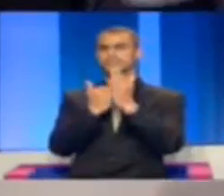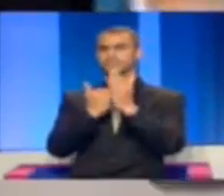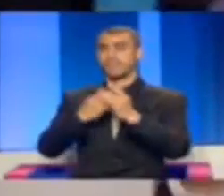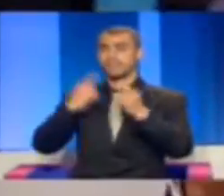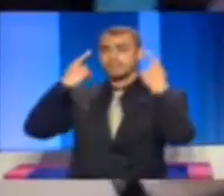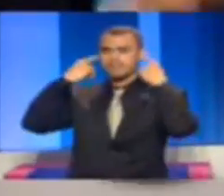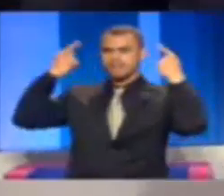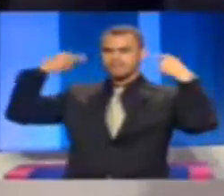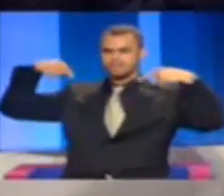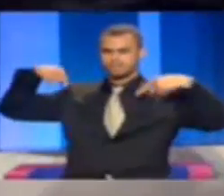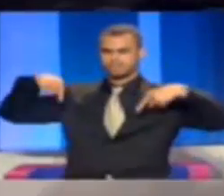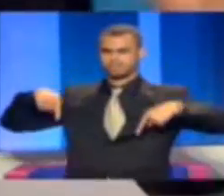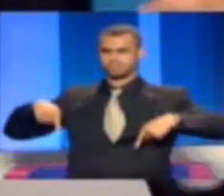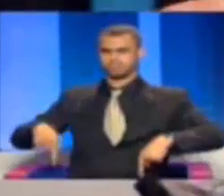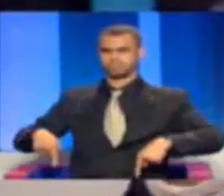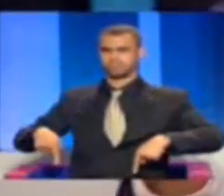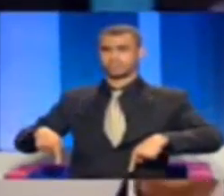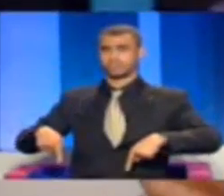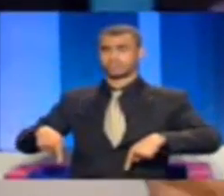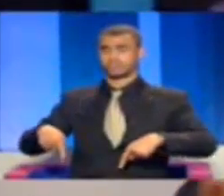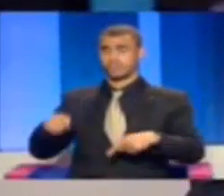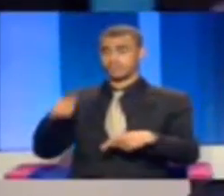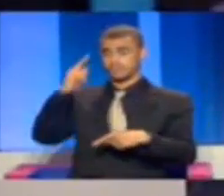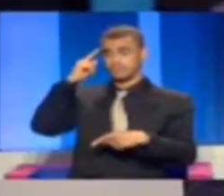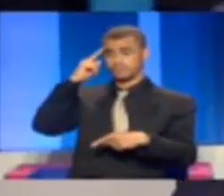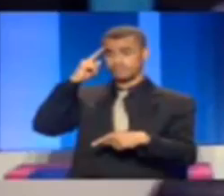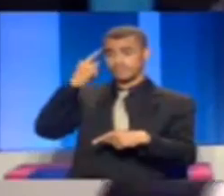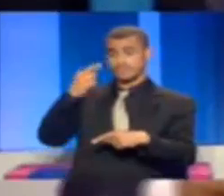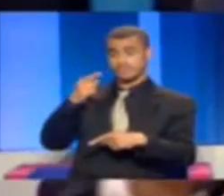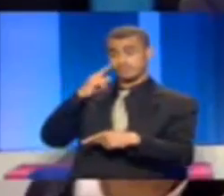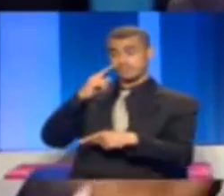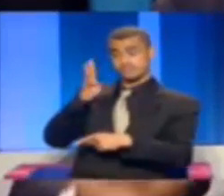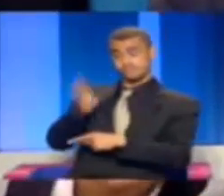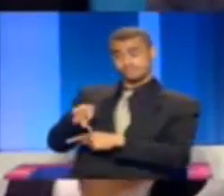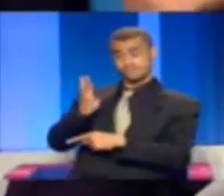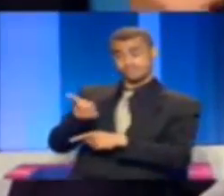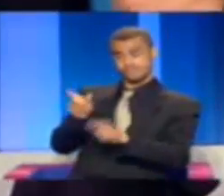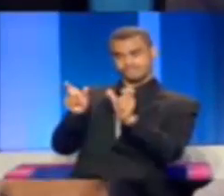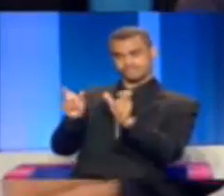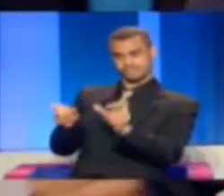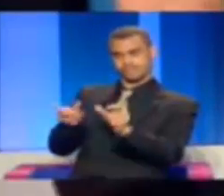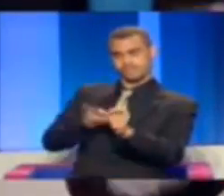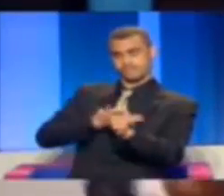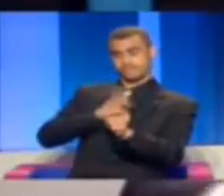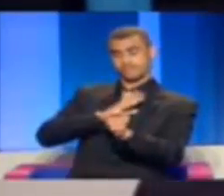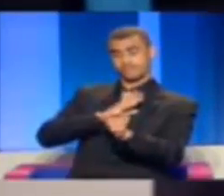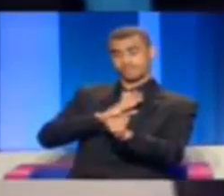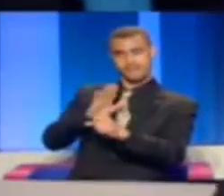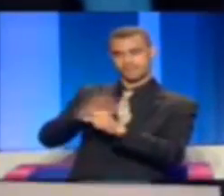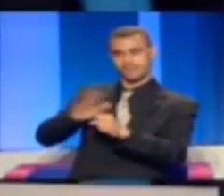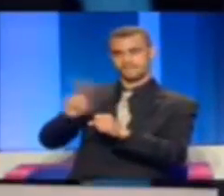الصمام، بانه كاين واحد الصمام اللي تيكون جد مهم بان الطفل، ولكن هاد طريقه الملاحظه الدقيقه ديال الوالدين غير